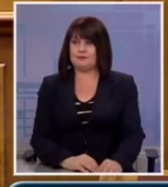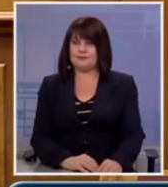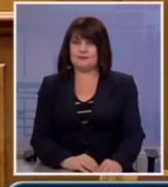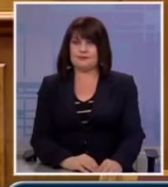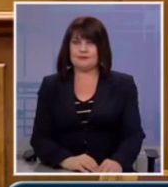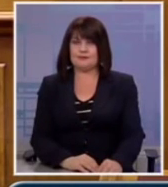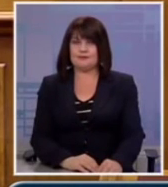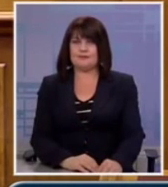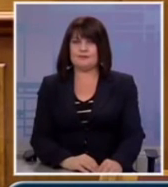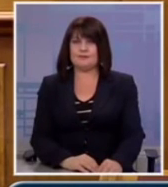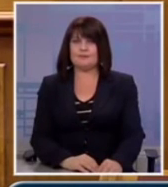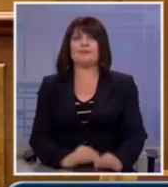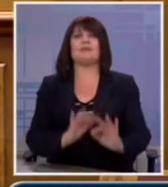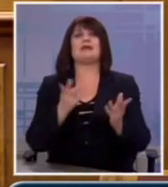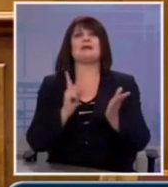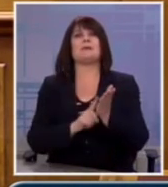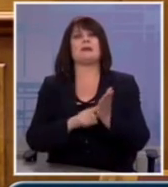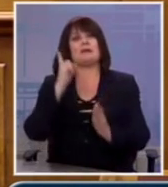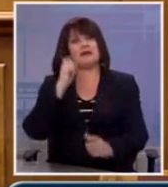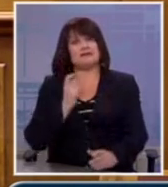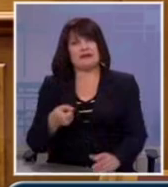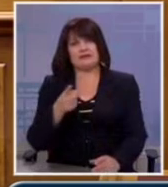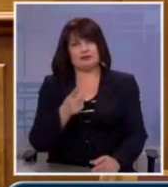ακούστε λοιπόν, γιατί θα πρέπει να ξέρετε